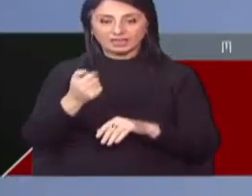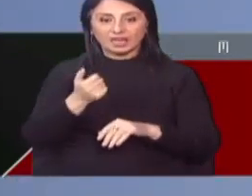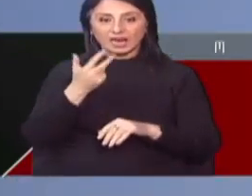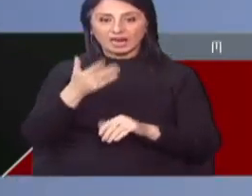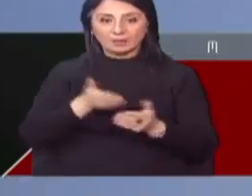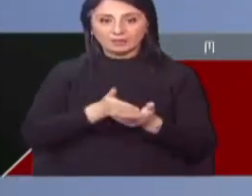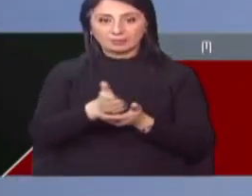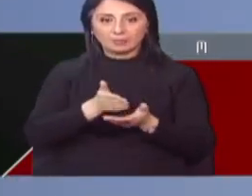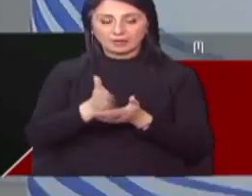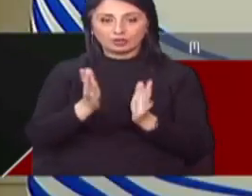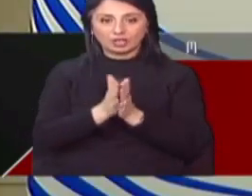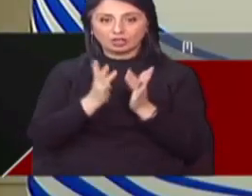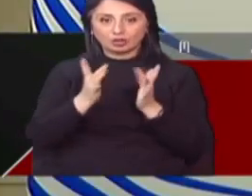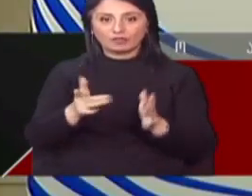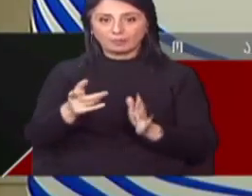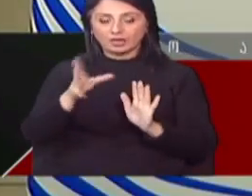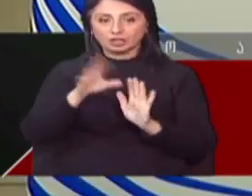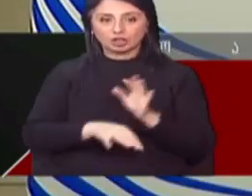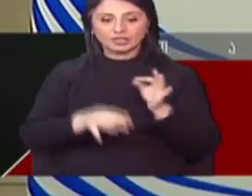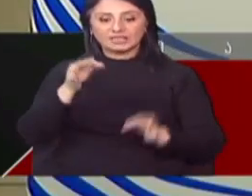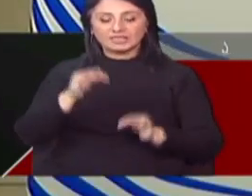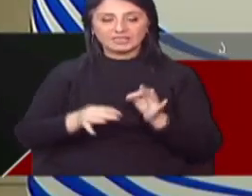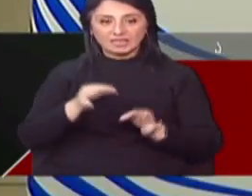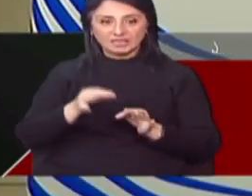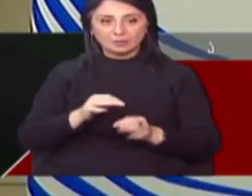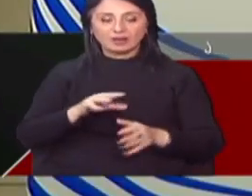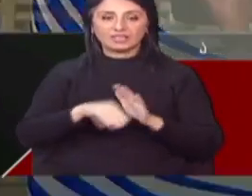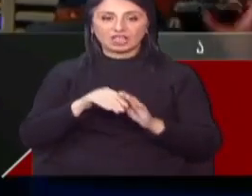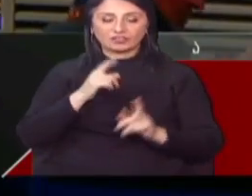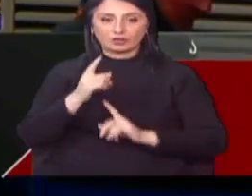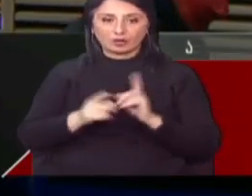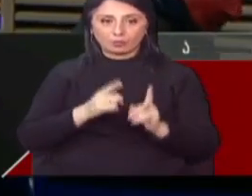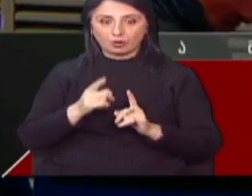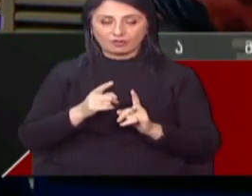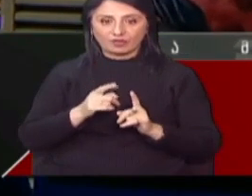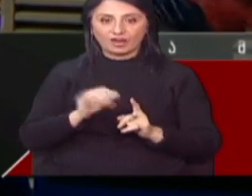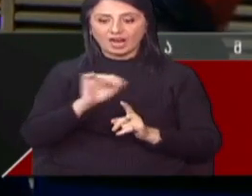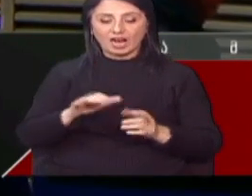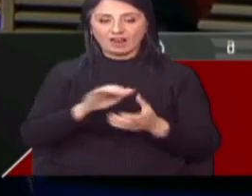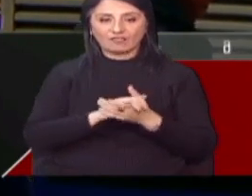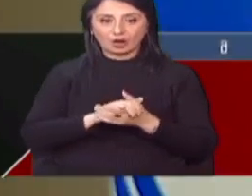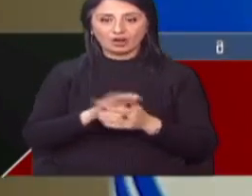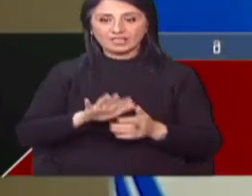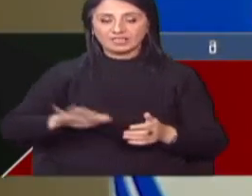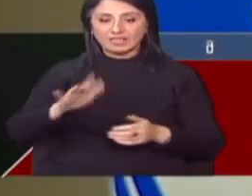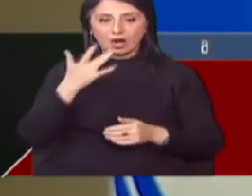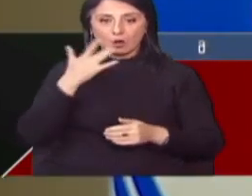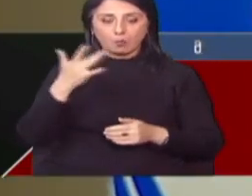რამდენიმე მიმართულებით ითხოვენ. Მათ შორისაა სასამართლო და საარჩევნო რეფორმა, ასევე ევროკავშირის